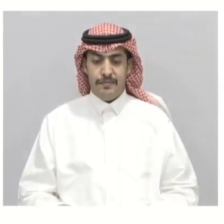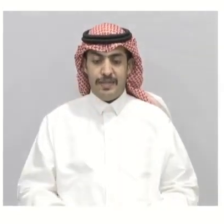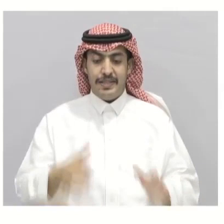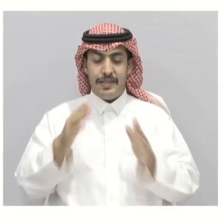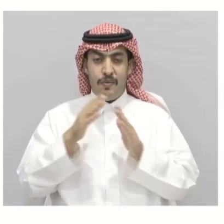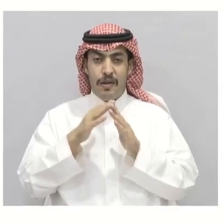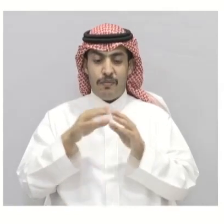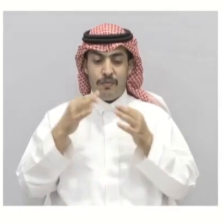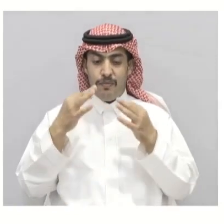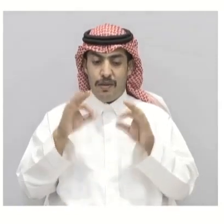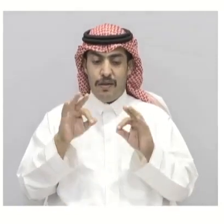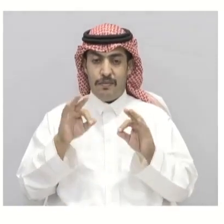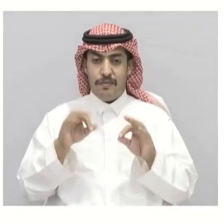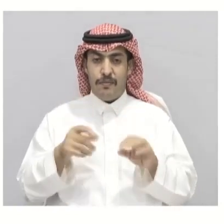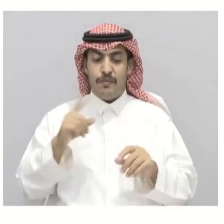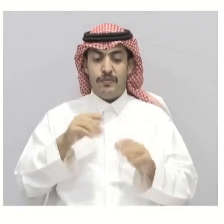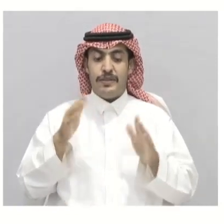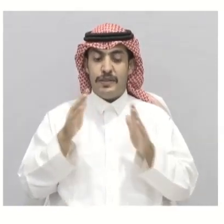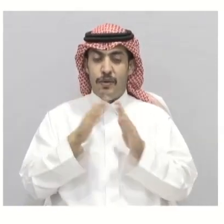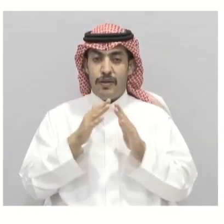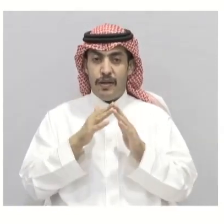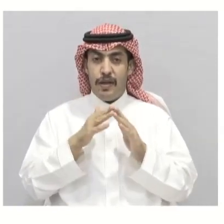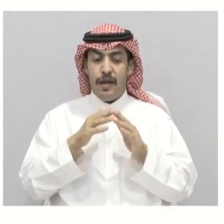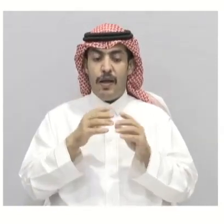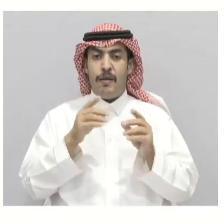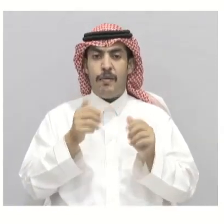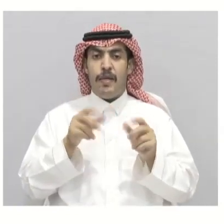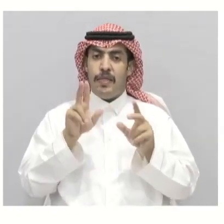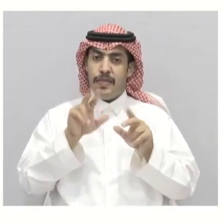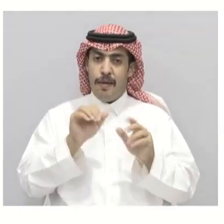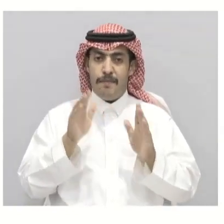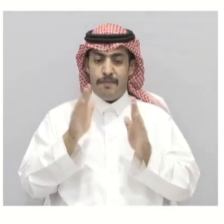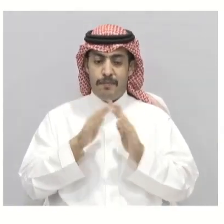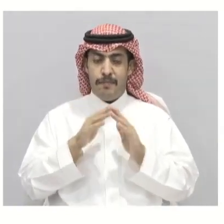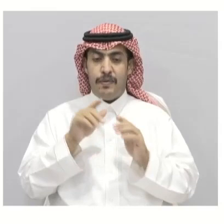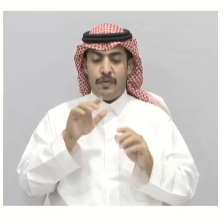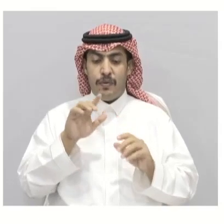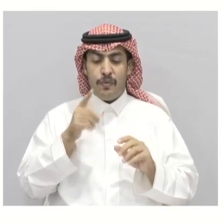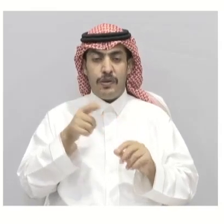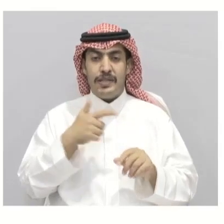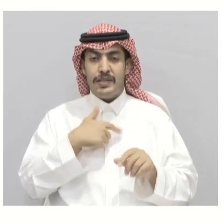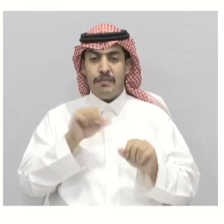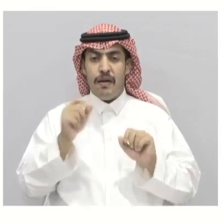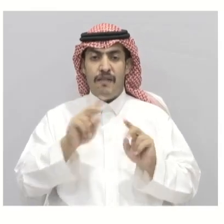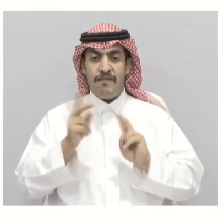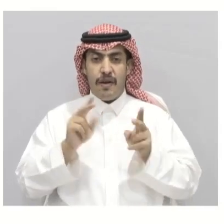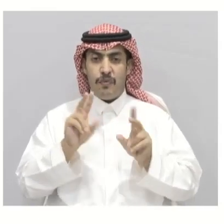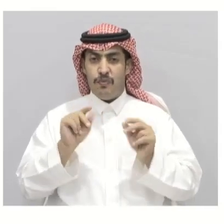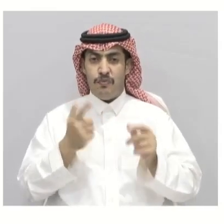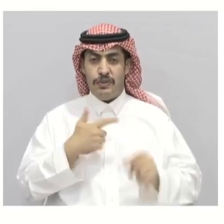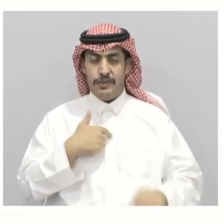الزاويتان المتكاملتان والزااويتان المتتامتان سنعرف ما هو وما الفرق